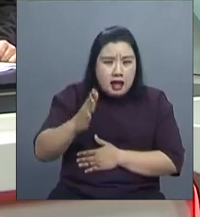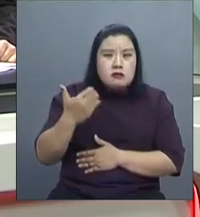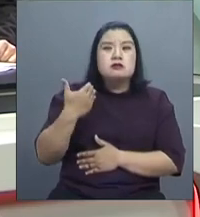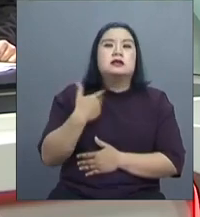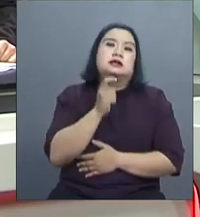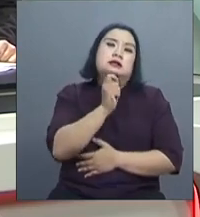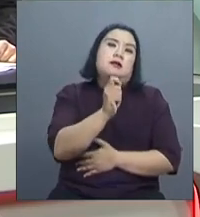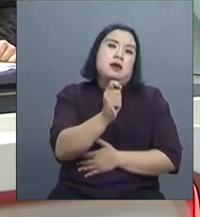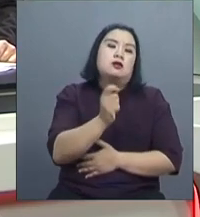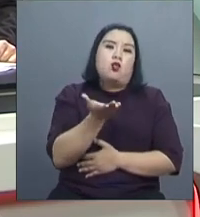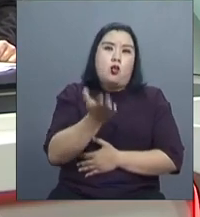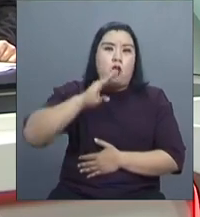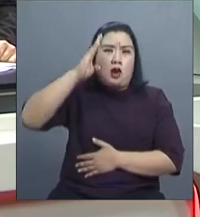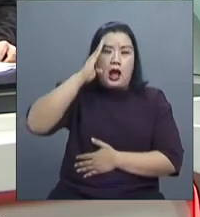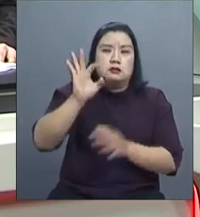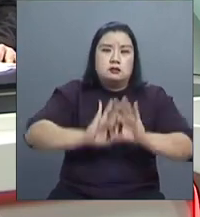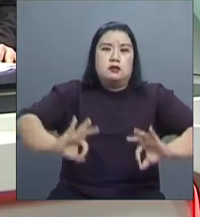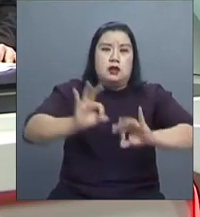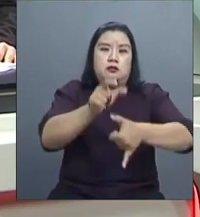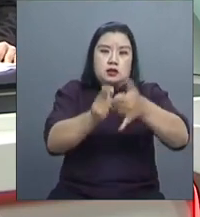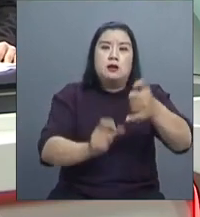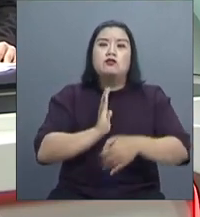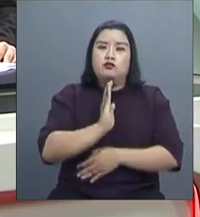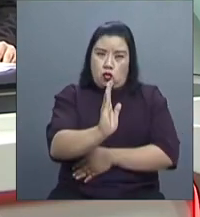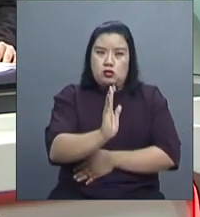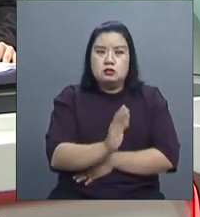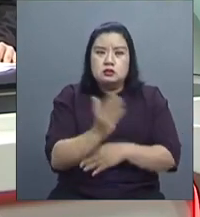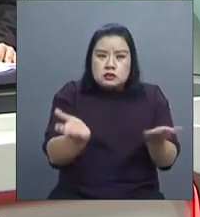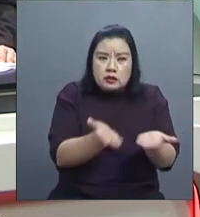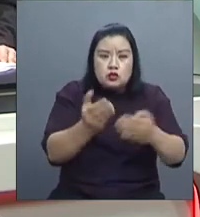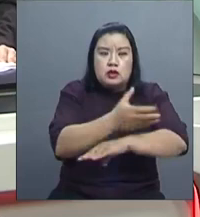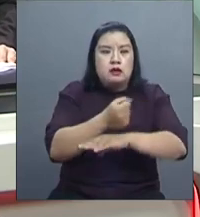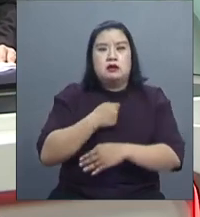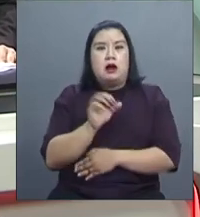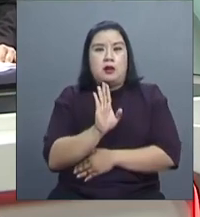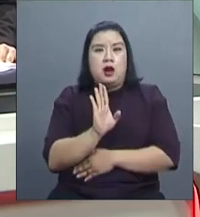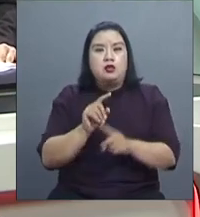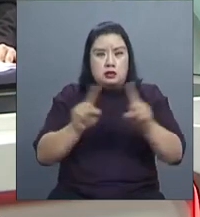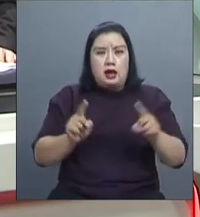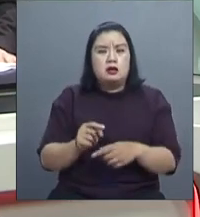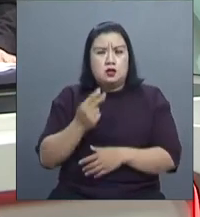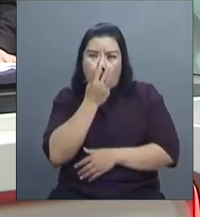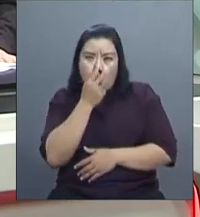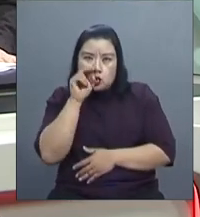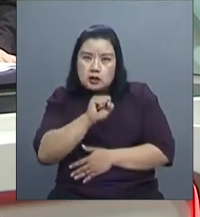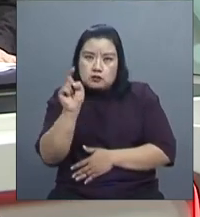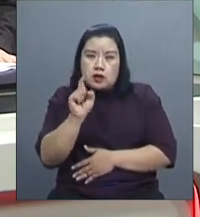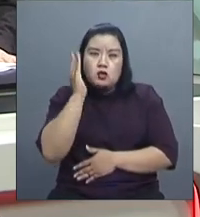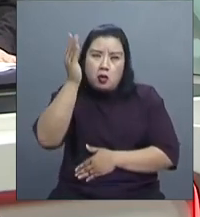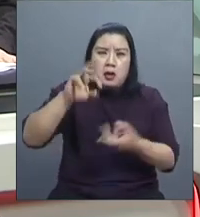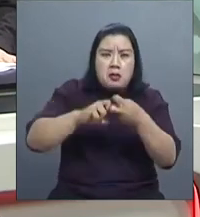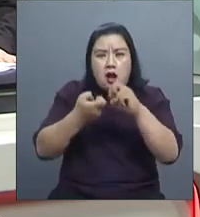บอกว่าขอให้ทหารนั้นวางตัวเป็นกลางทางการเมืองด้วยนะคะต้องติดตามกันต่อไปถึงเหตุการณ์ที่จะเกิดขึ้นหลังจ